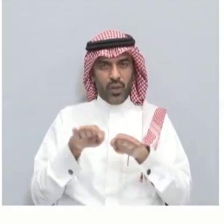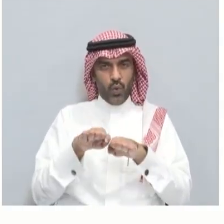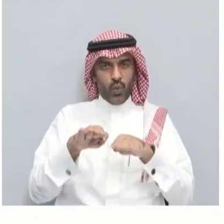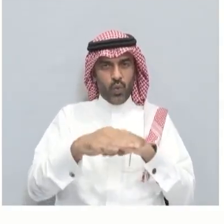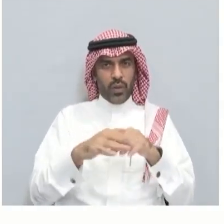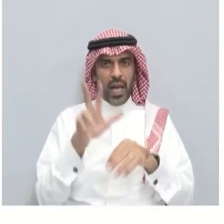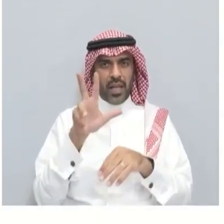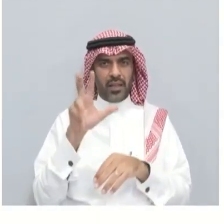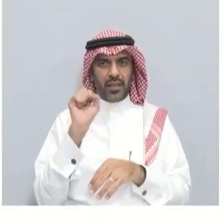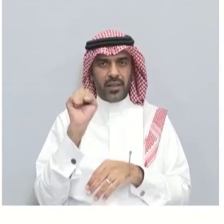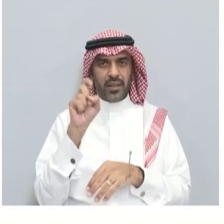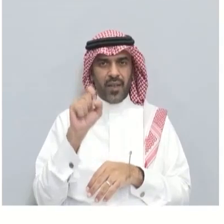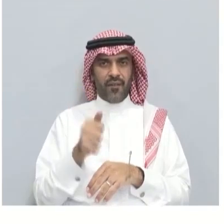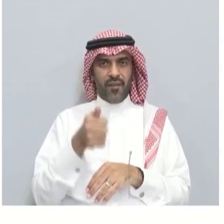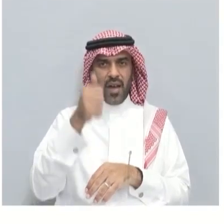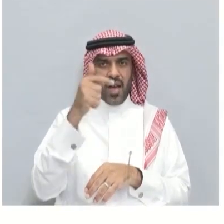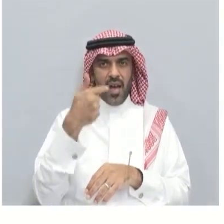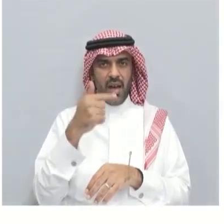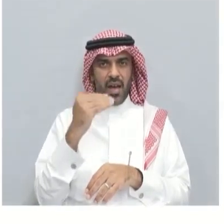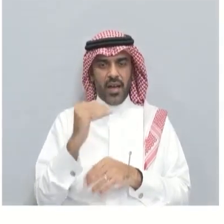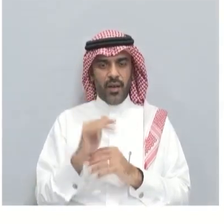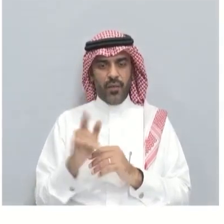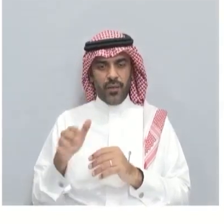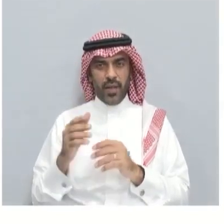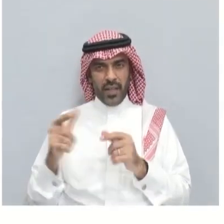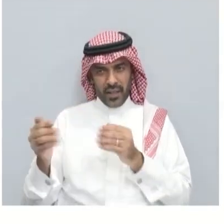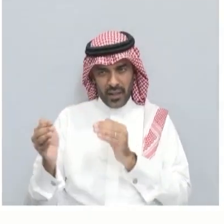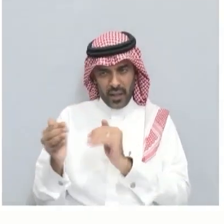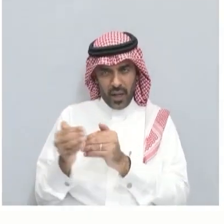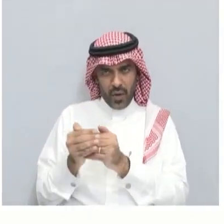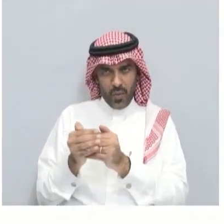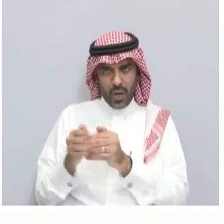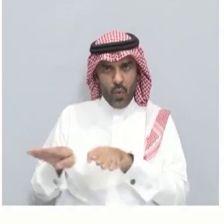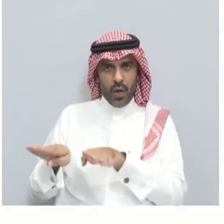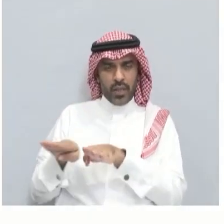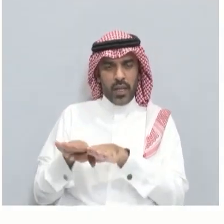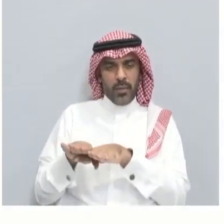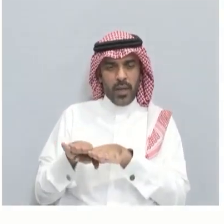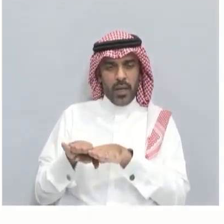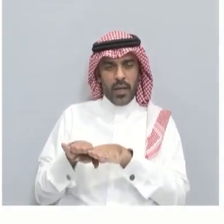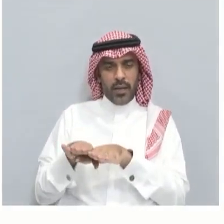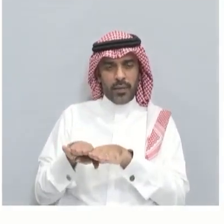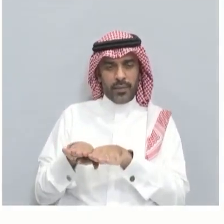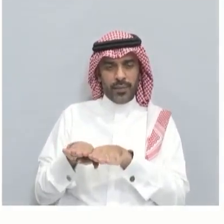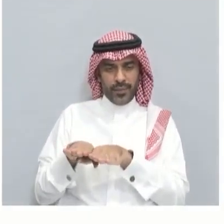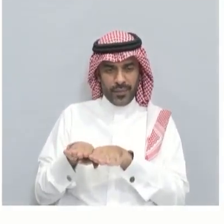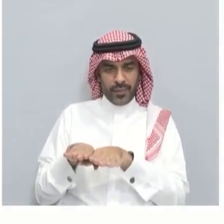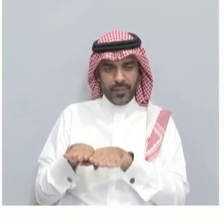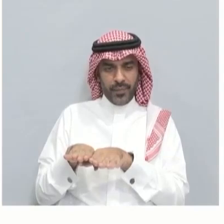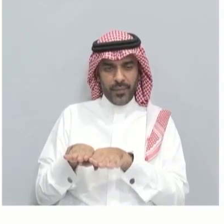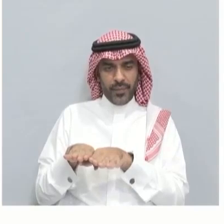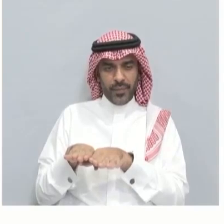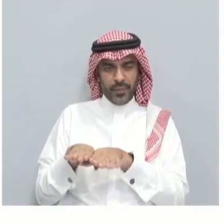تقاربيه وقلنا ايضا عندنا حدود ايش حدود جانبيه او تحويليه نسميها او